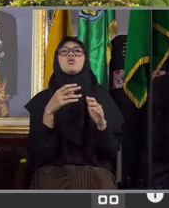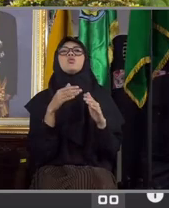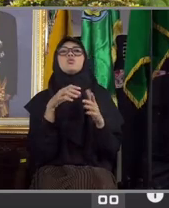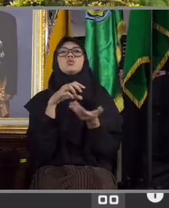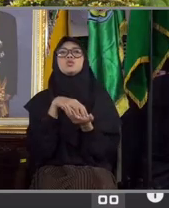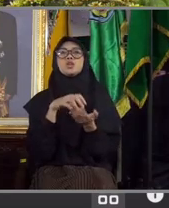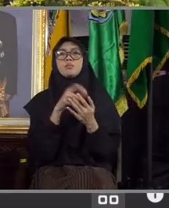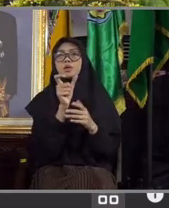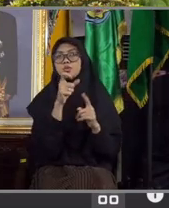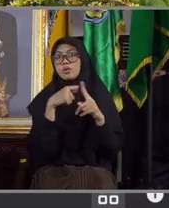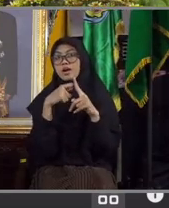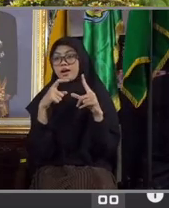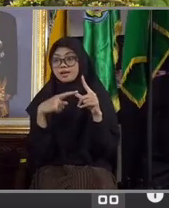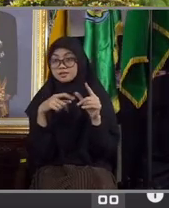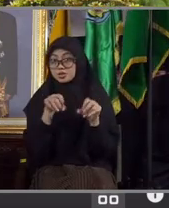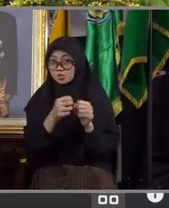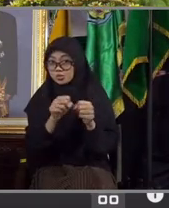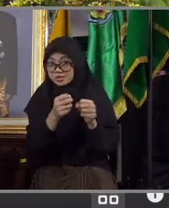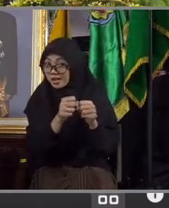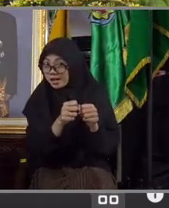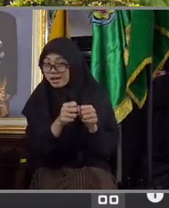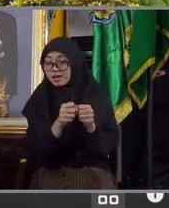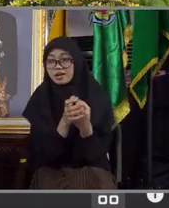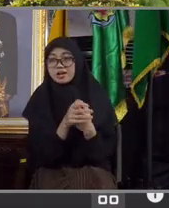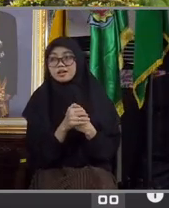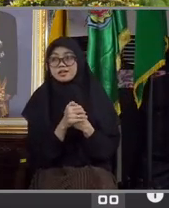Ruang UKS. Nggih, Bapak. Rusak.